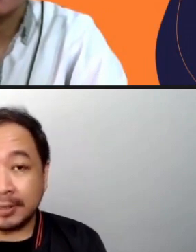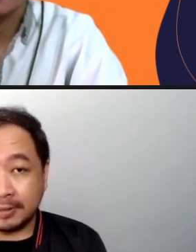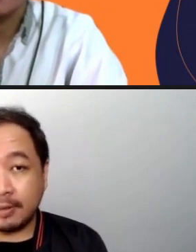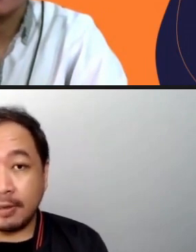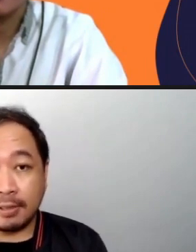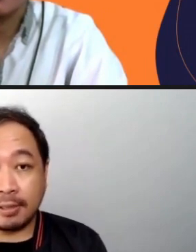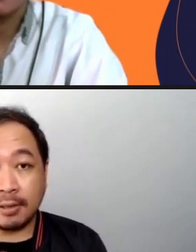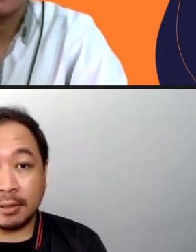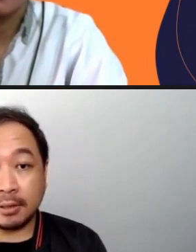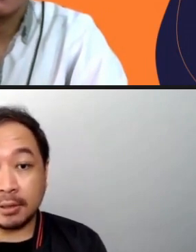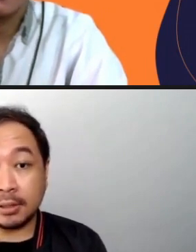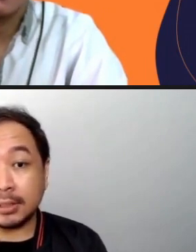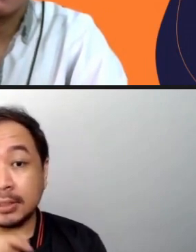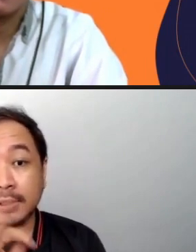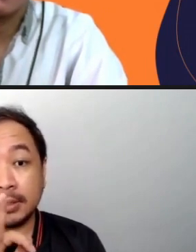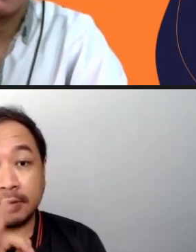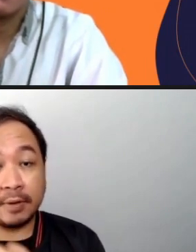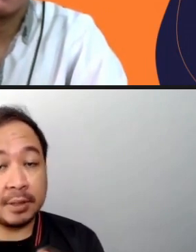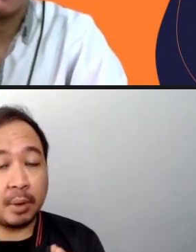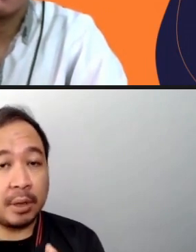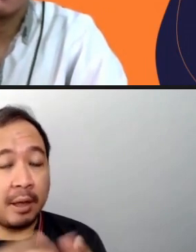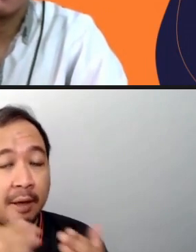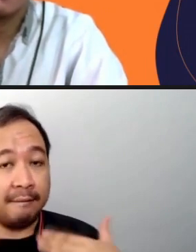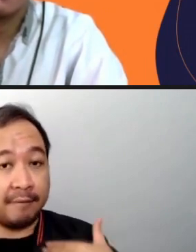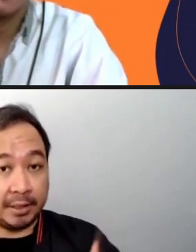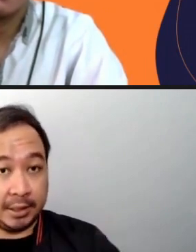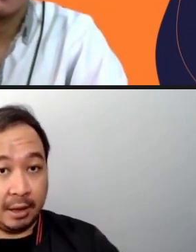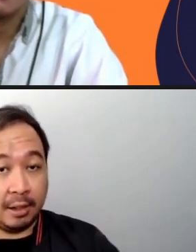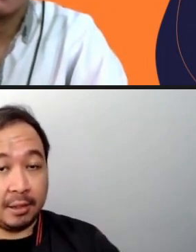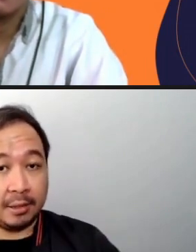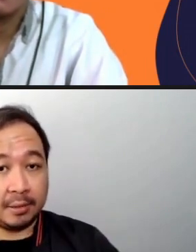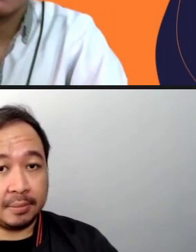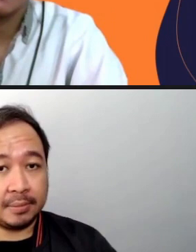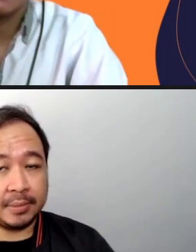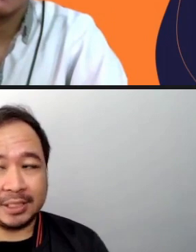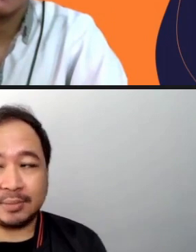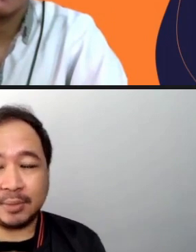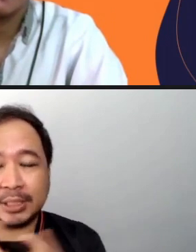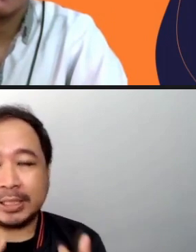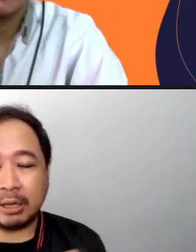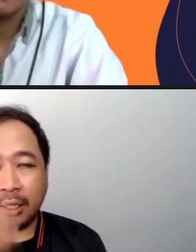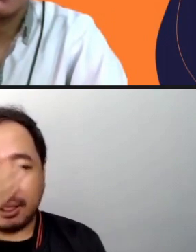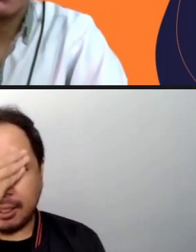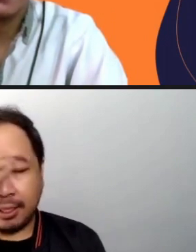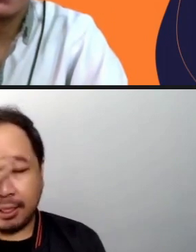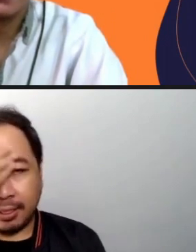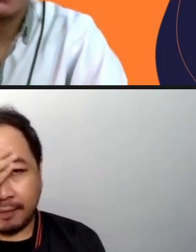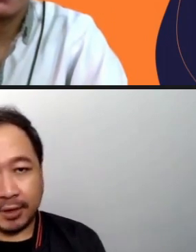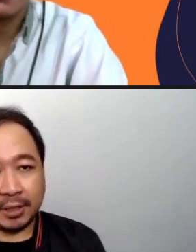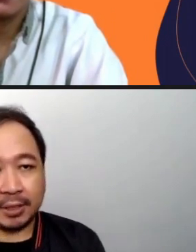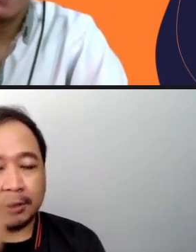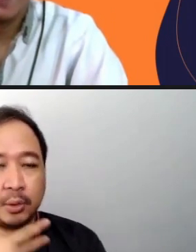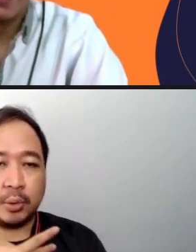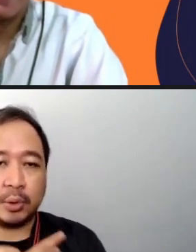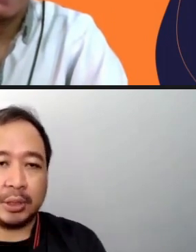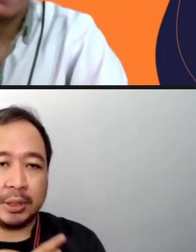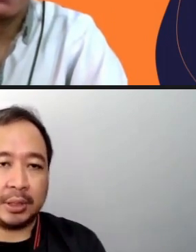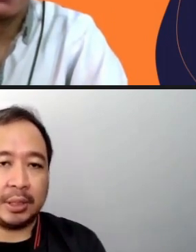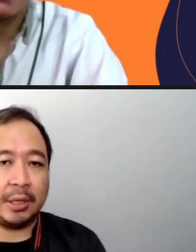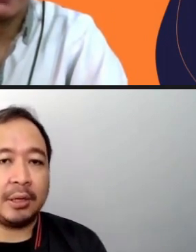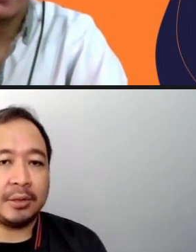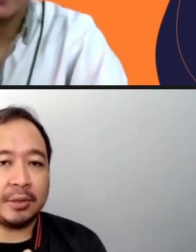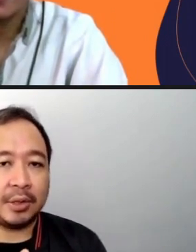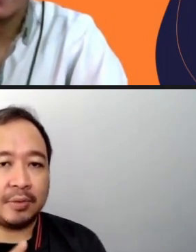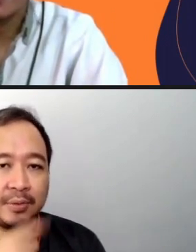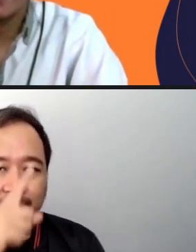physical kasi madalas sa panahon po na ito nakakalimutan na natin yung alagaan yung sarili natin kasi